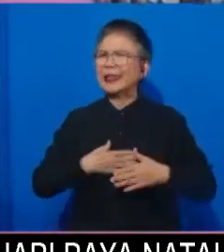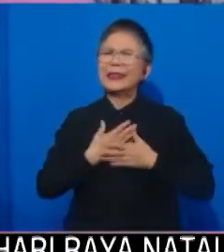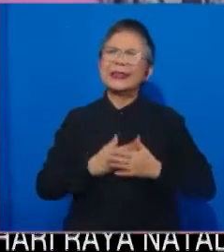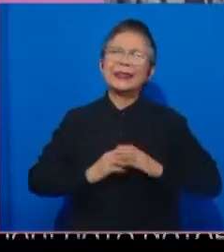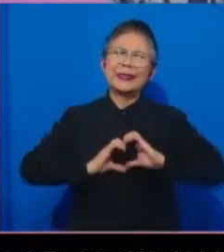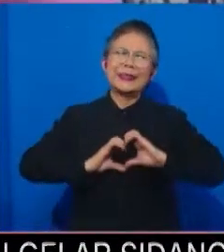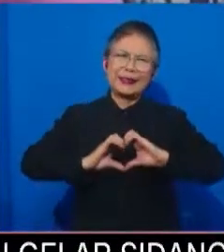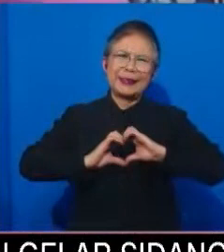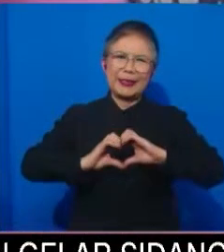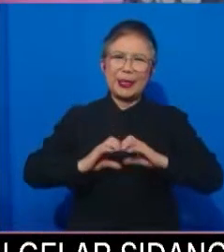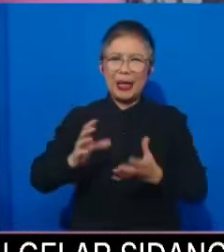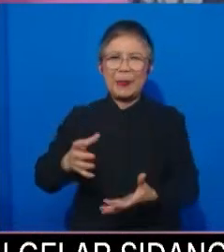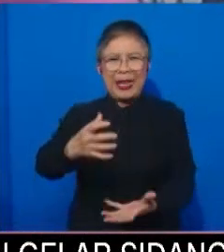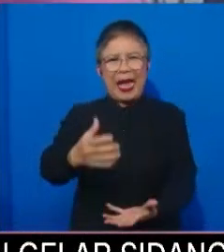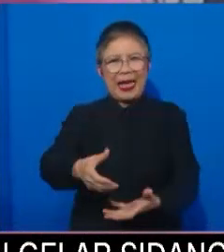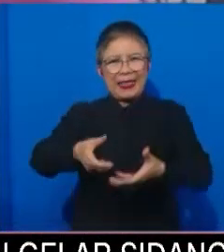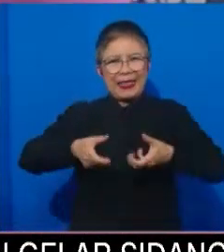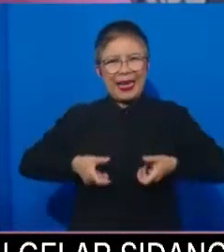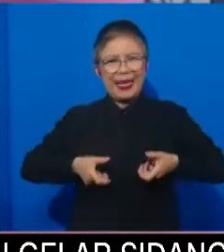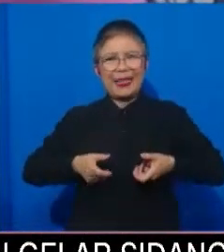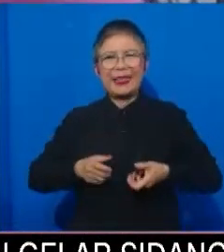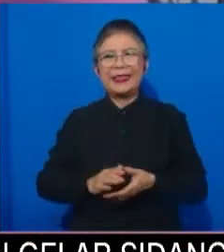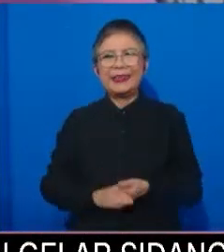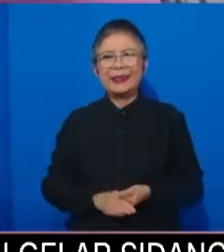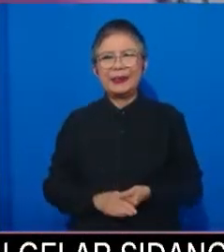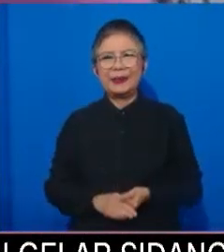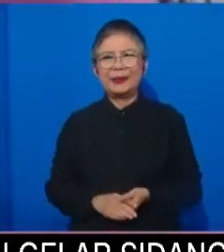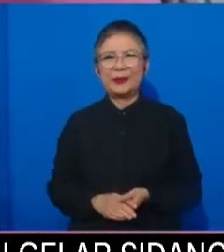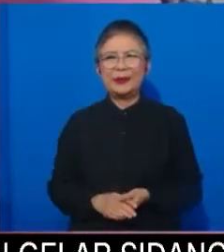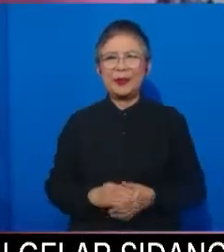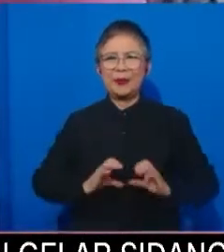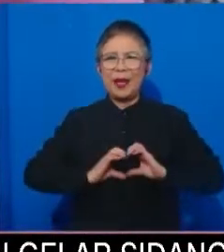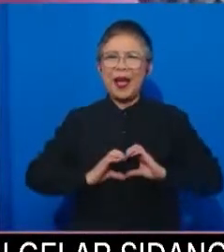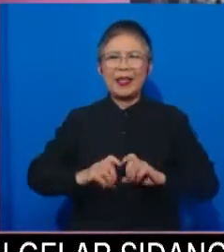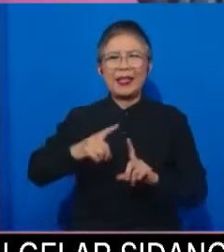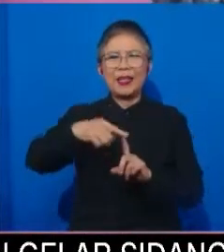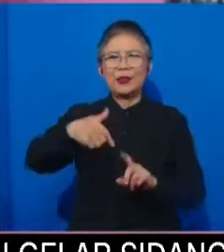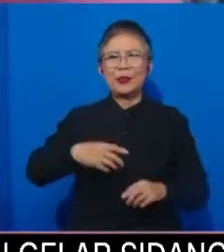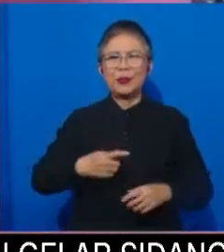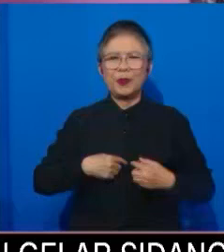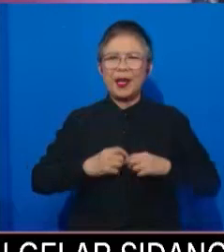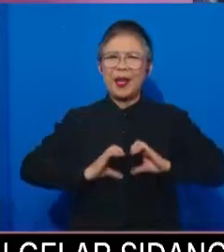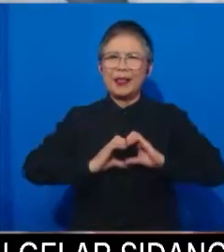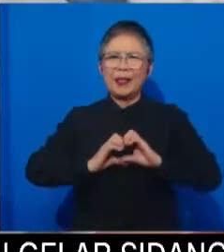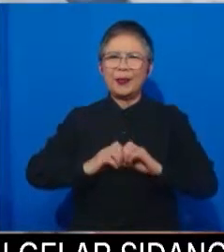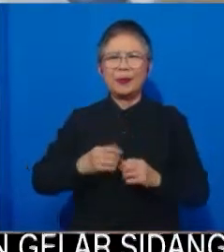Kegembiraan itu akan dapat hadiah bagi mereka yang punya hati nurani yang terbaik di mata Allah, di mata